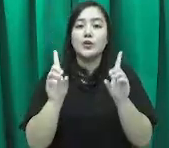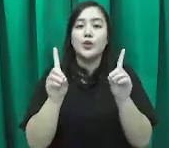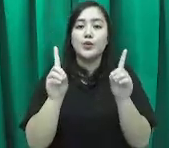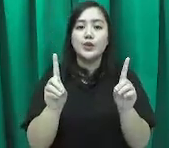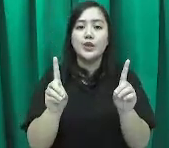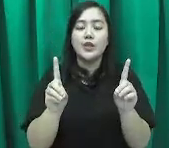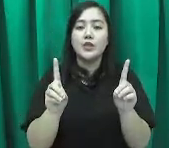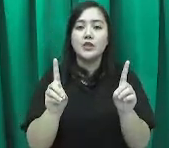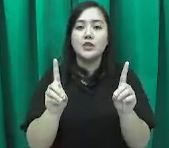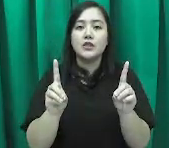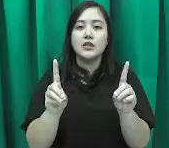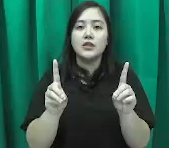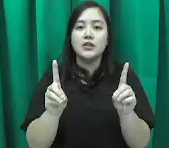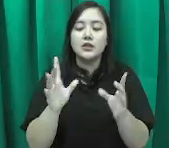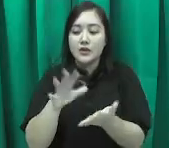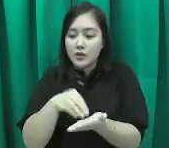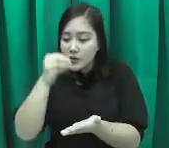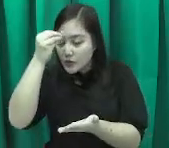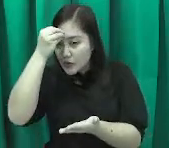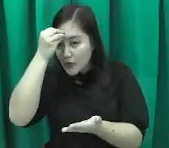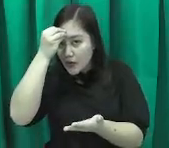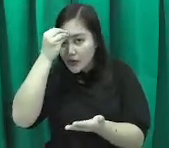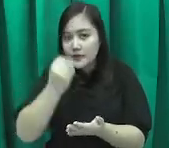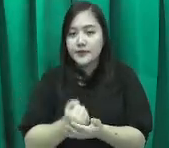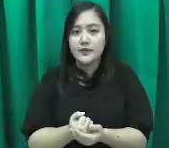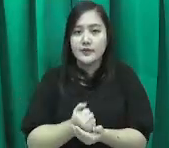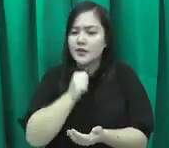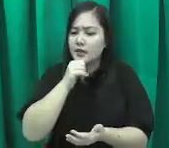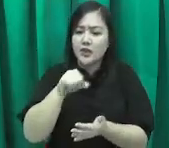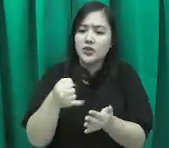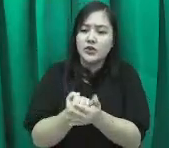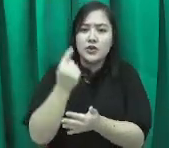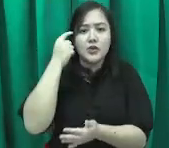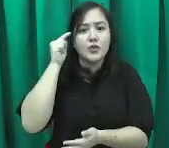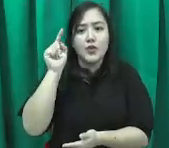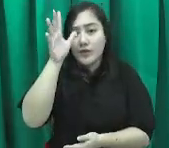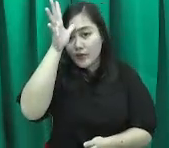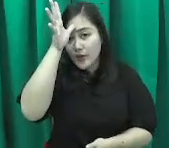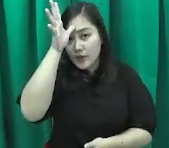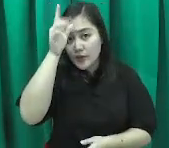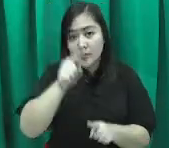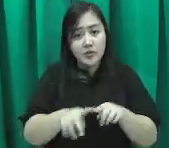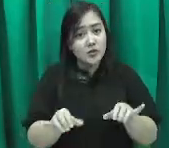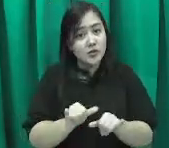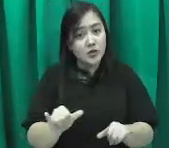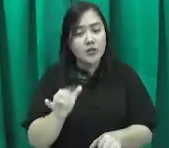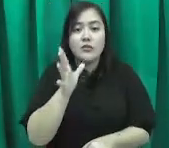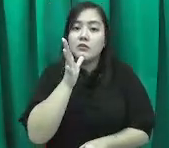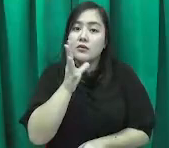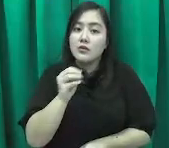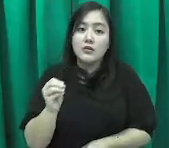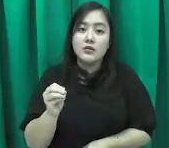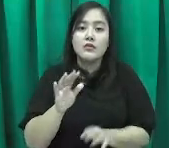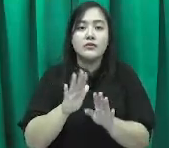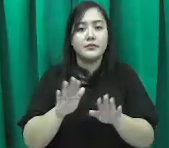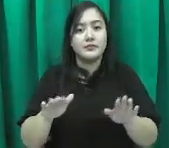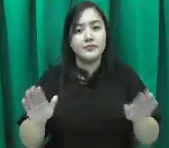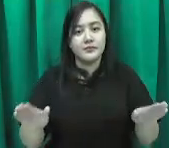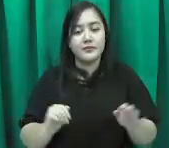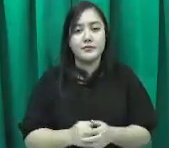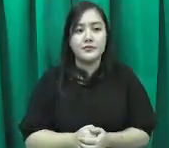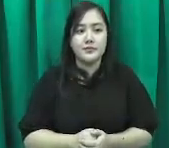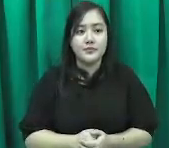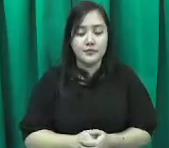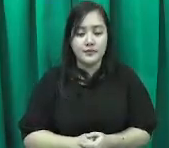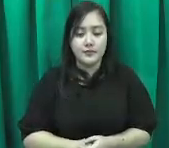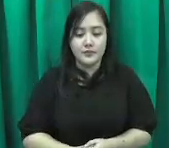sa isipan ng bawat isa. Amen. Hindi lang sa tatay, kundi sa asawang babae at sa mga anak. Yeah. Para iisa kayo. Kasi ang nakita natin,